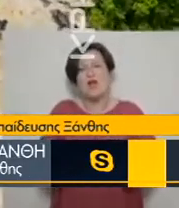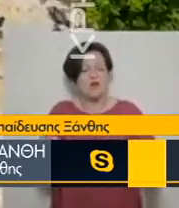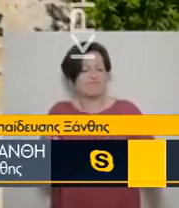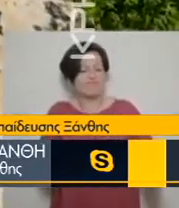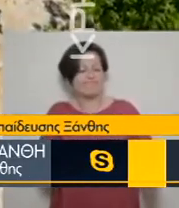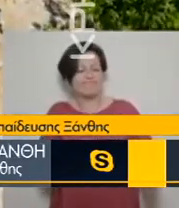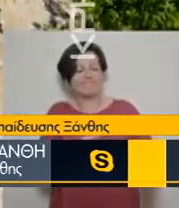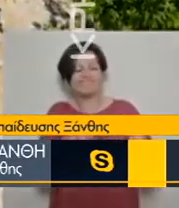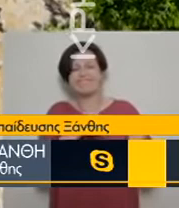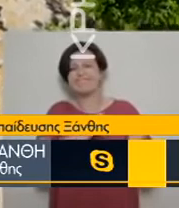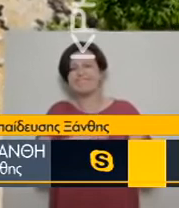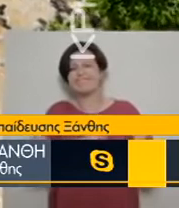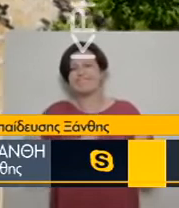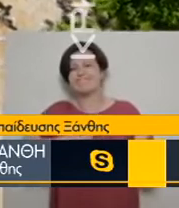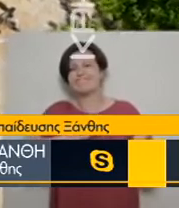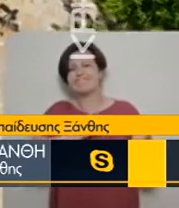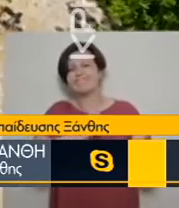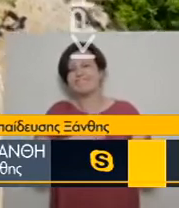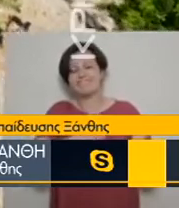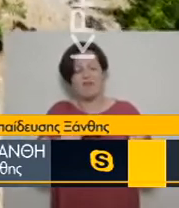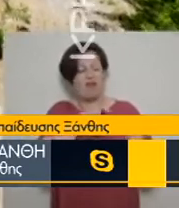διαδικασία. Αυτό λοιπόν γινόταν όλο το χειμώνα.